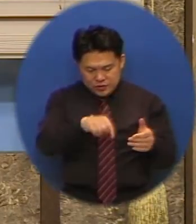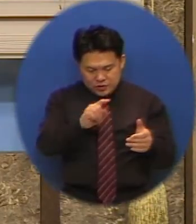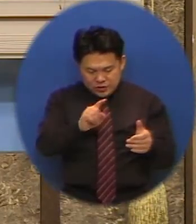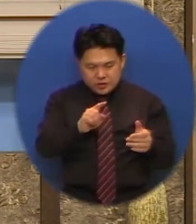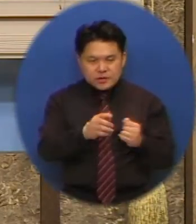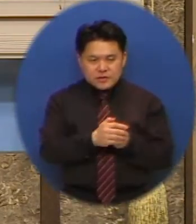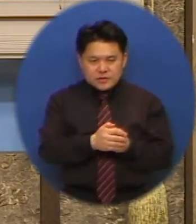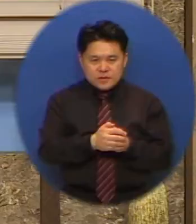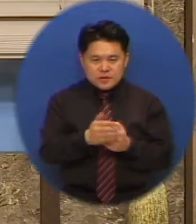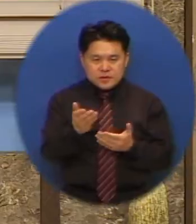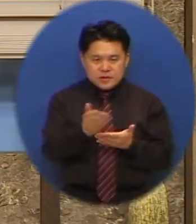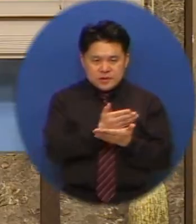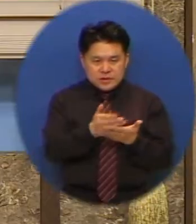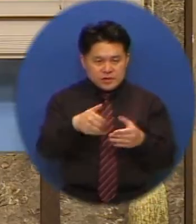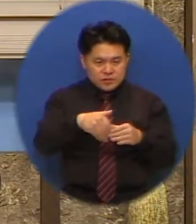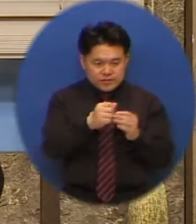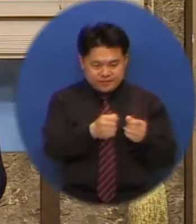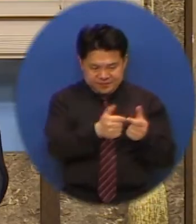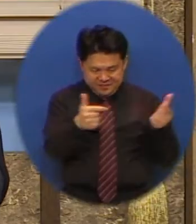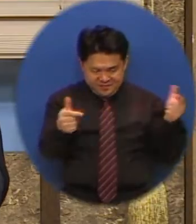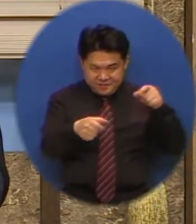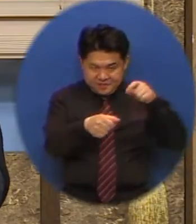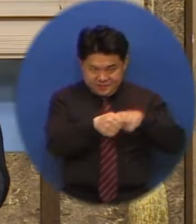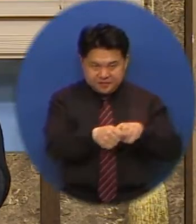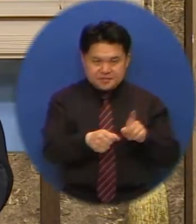통해서 나눔 문화를 활성화하는데